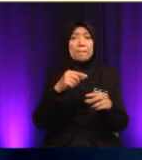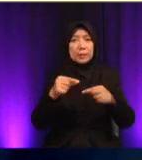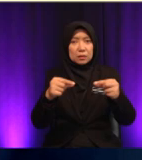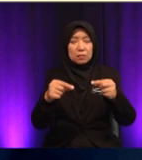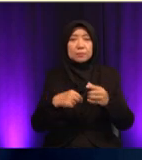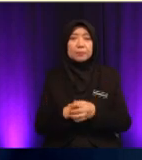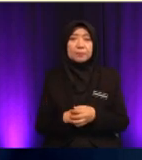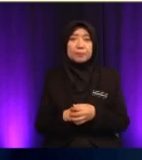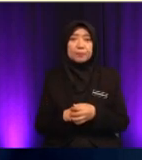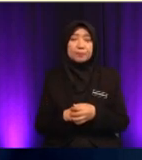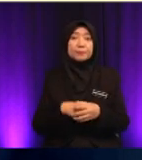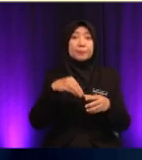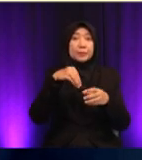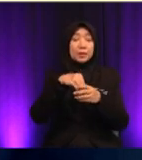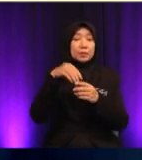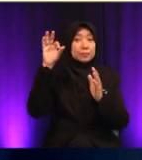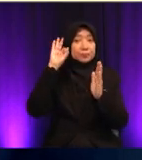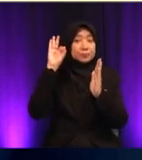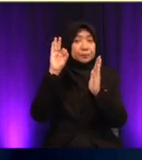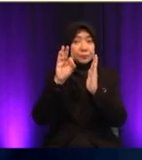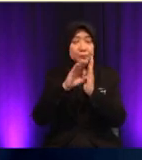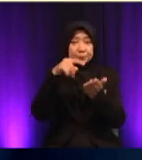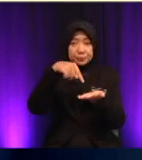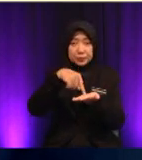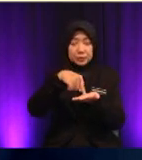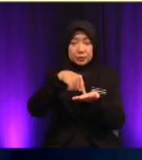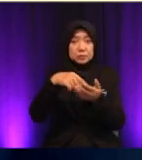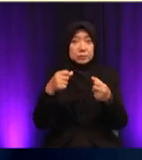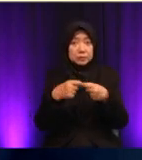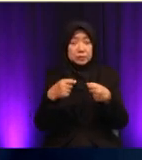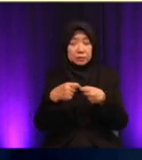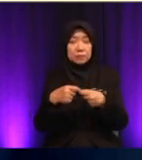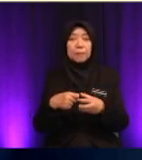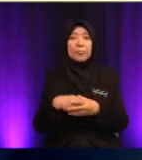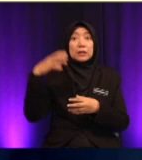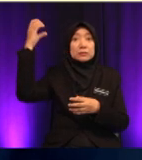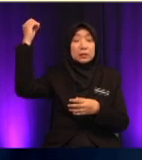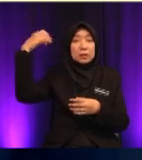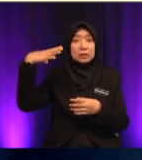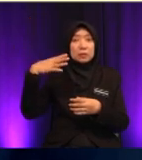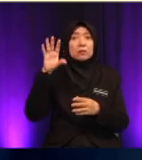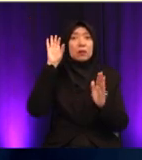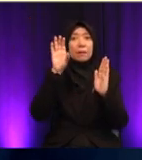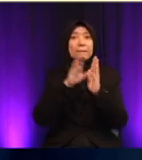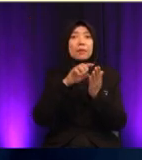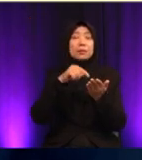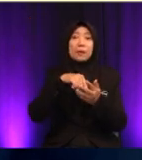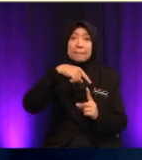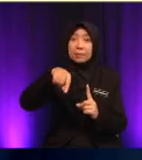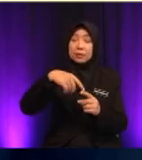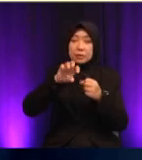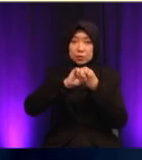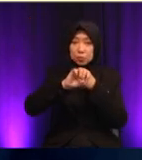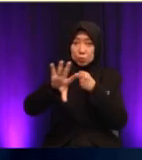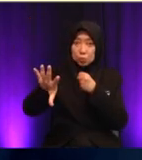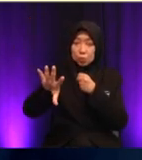dalam foto elektrik nih oke ia berhasil pada frekuensi cahaya tertentu maknanya aku nih gambar nih apabila kita Suluh menggunakan